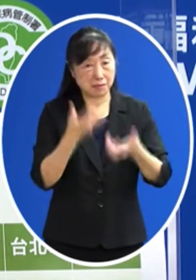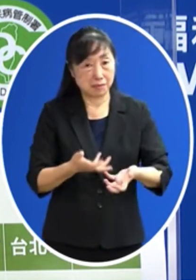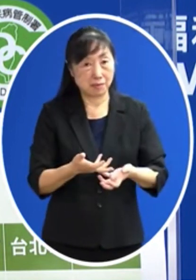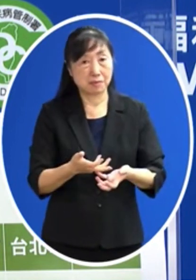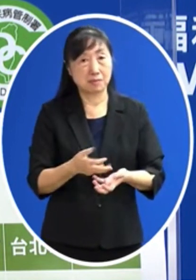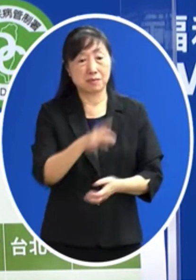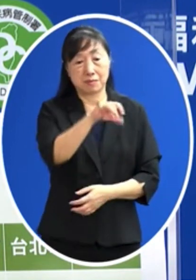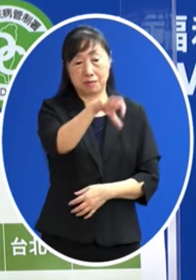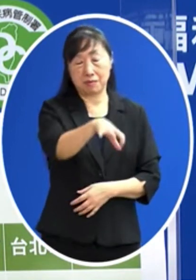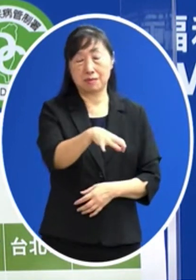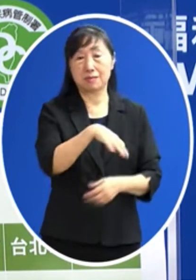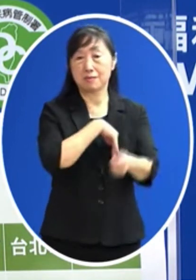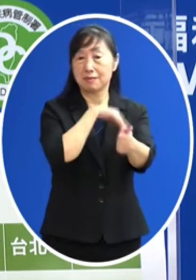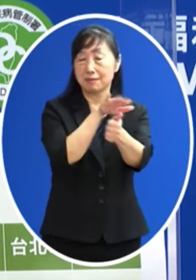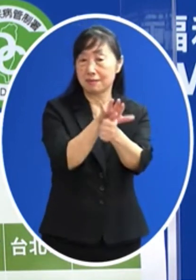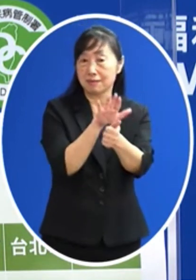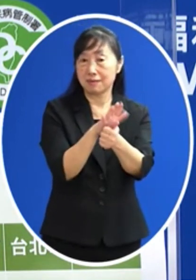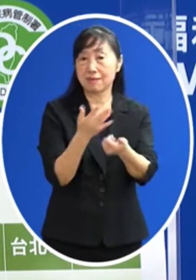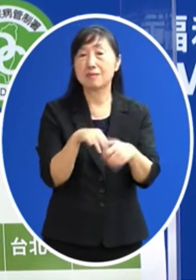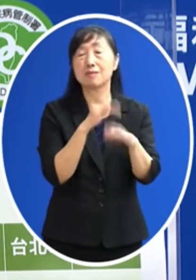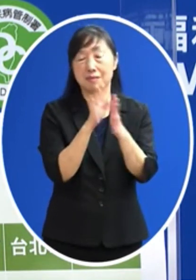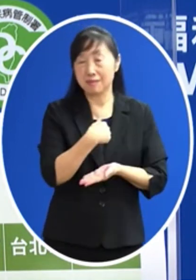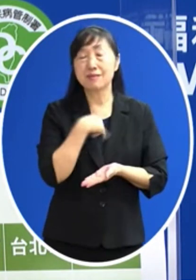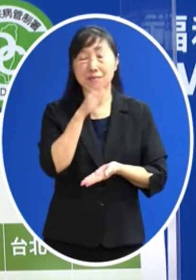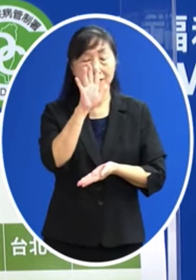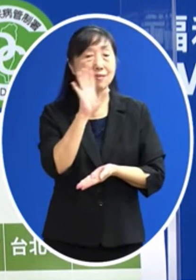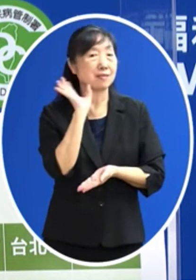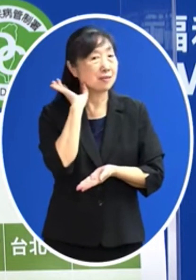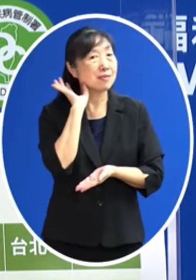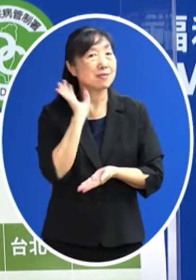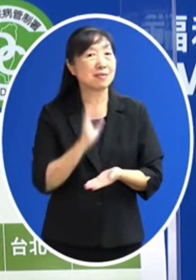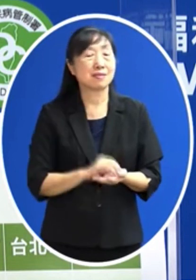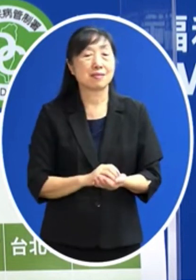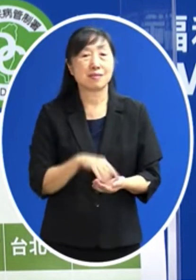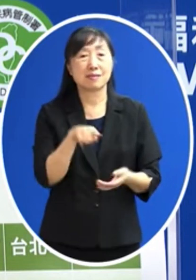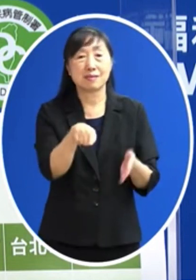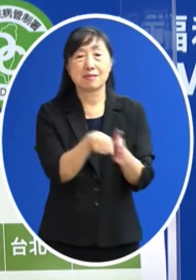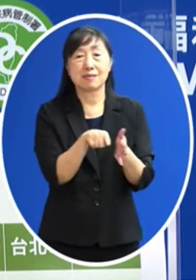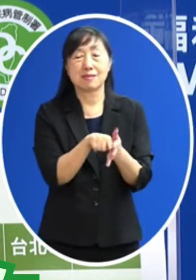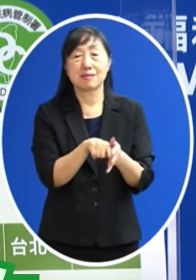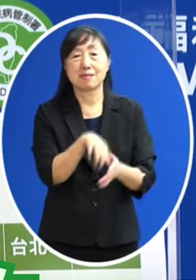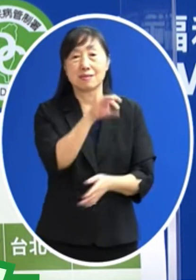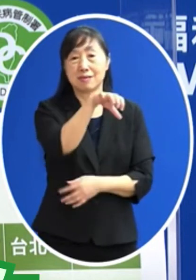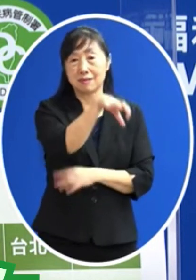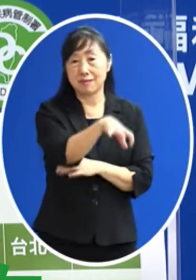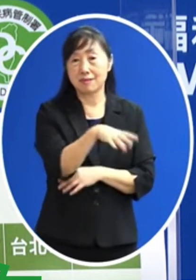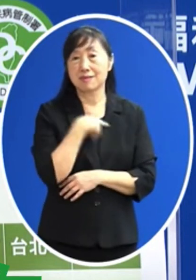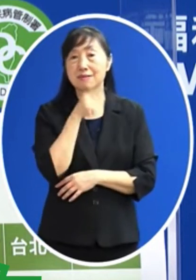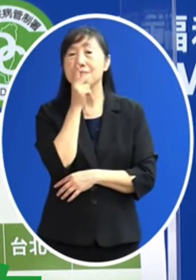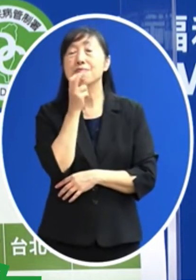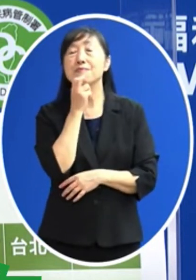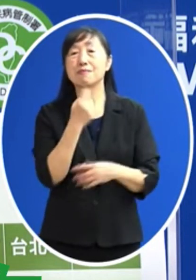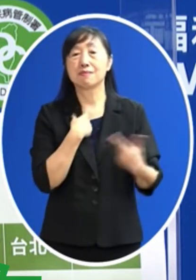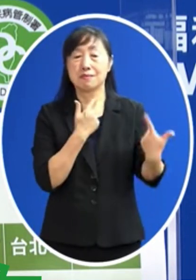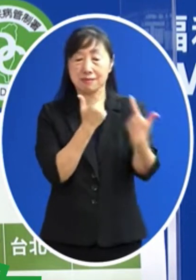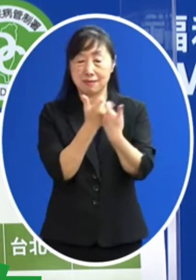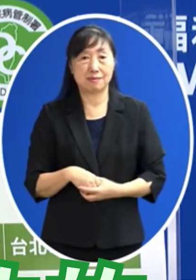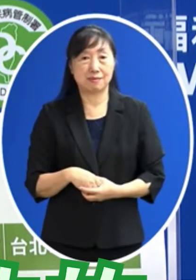忙协助的我们也是尽全力在做。中央跟地方在这个时候一定要能够相互的